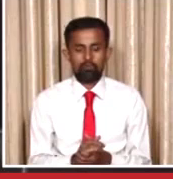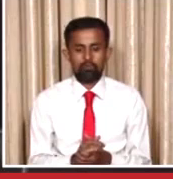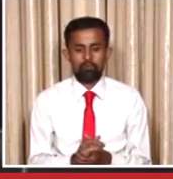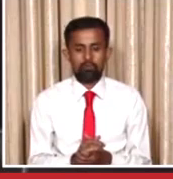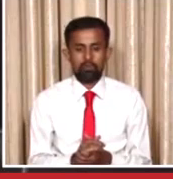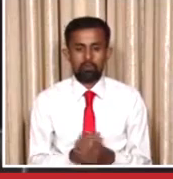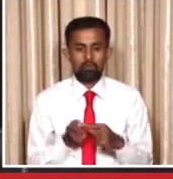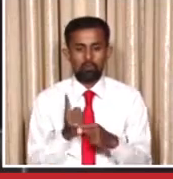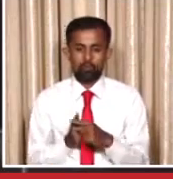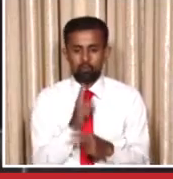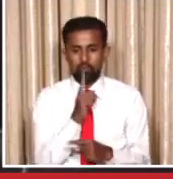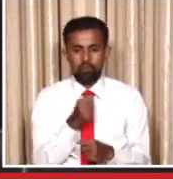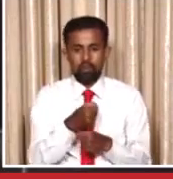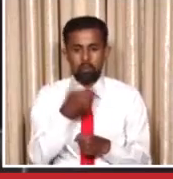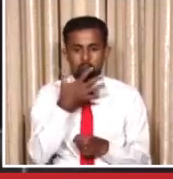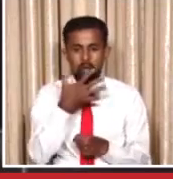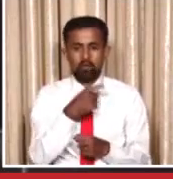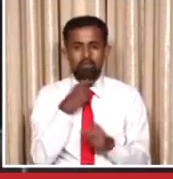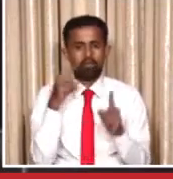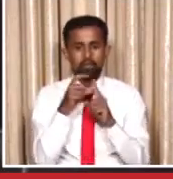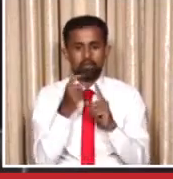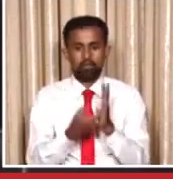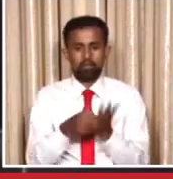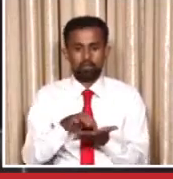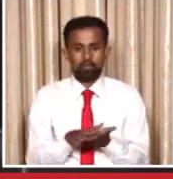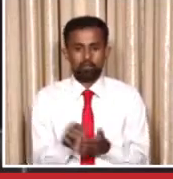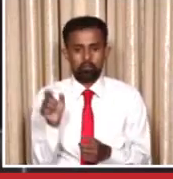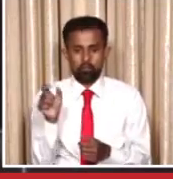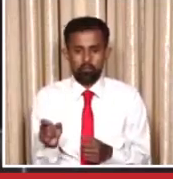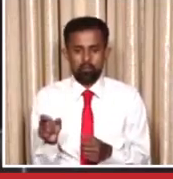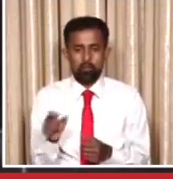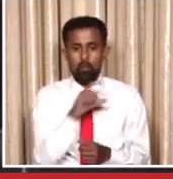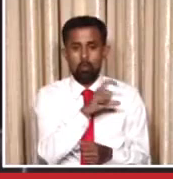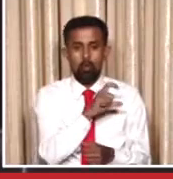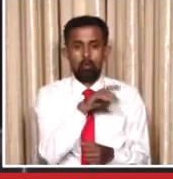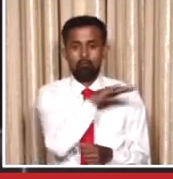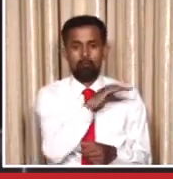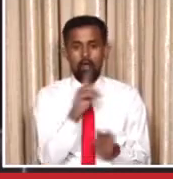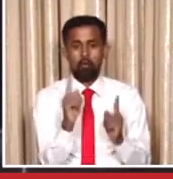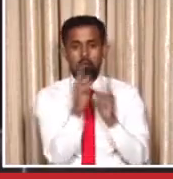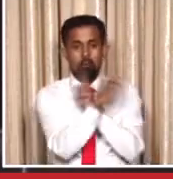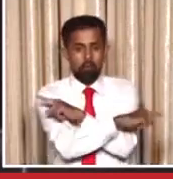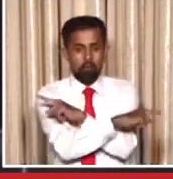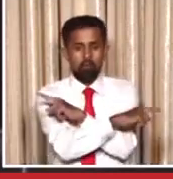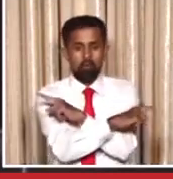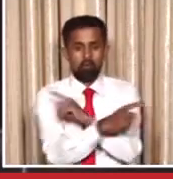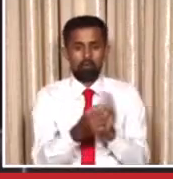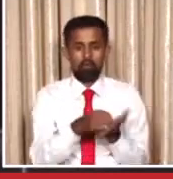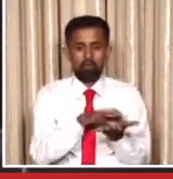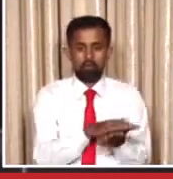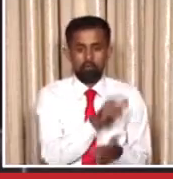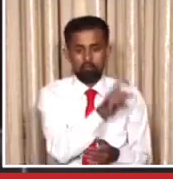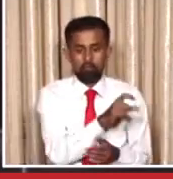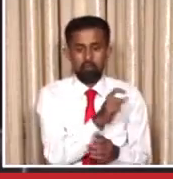உதாரணமாக கம்பஹாவிலே உள்ள ஒரு ரெஜிஸ்டார் அவர் கொழும்பிலே வந்து பதிவை செய்ய வேண்டுமாக இருந்தால் அதாவது கொழும்பிலே ஒரு ஹாலிலே அந்த